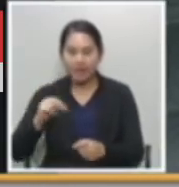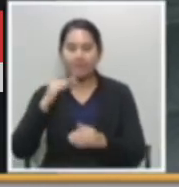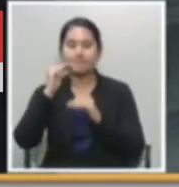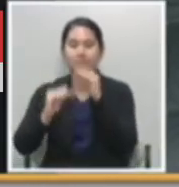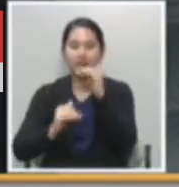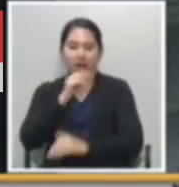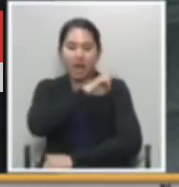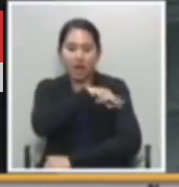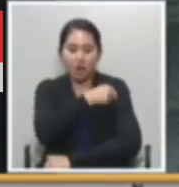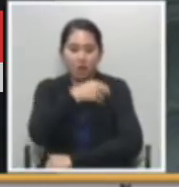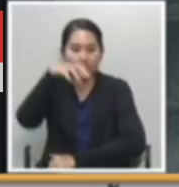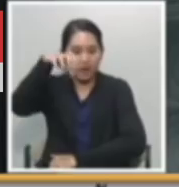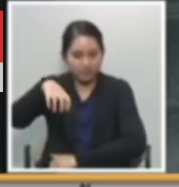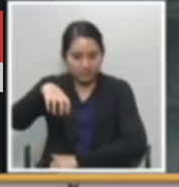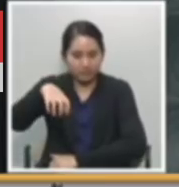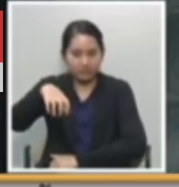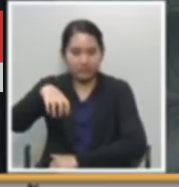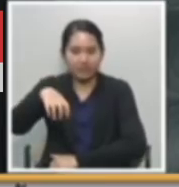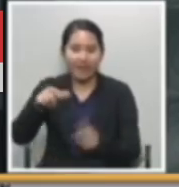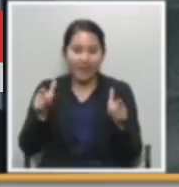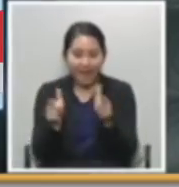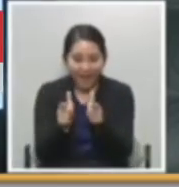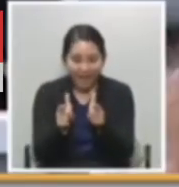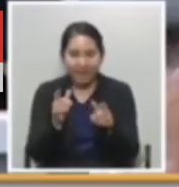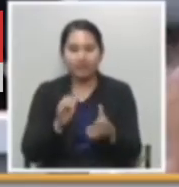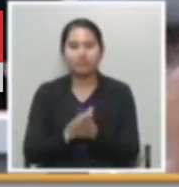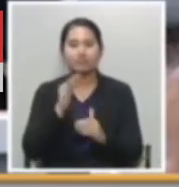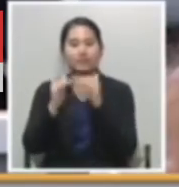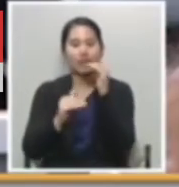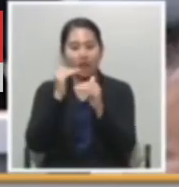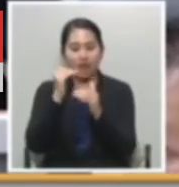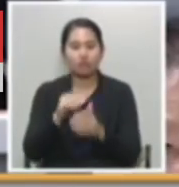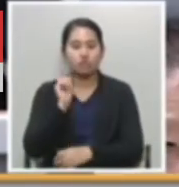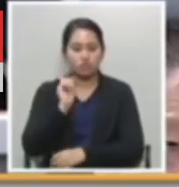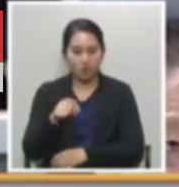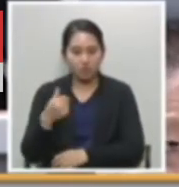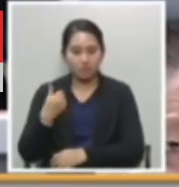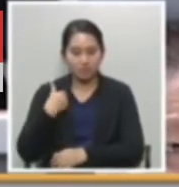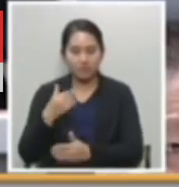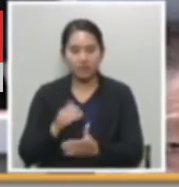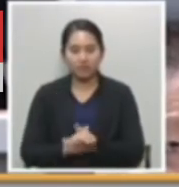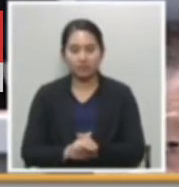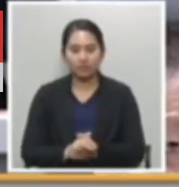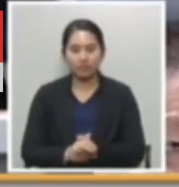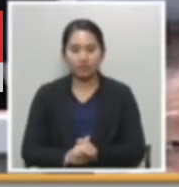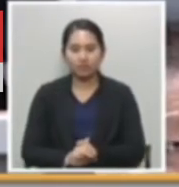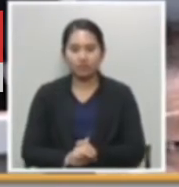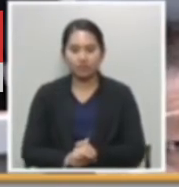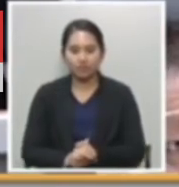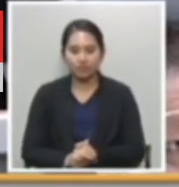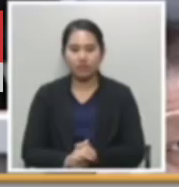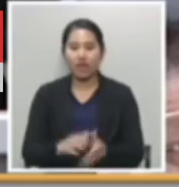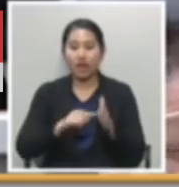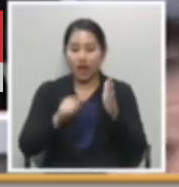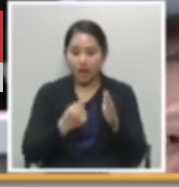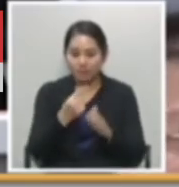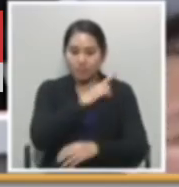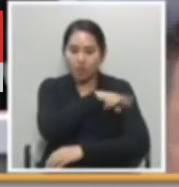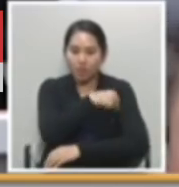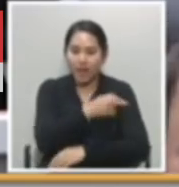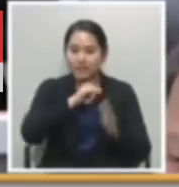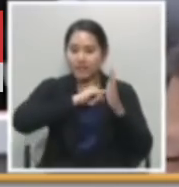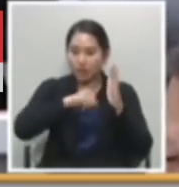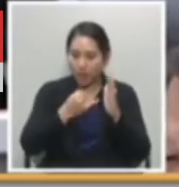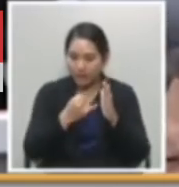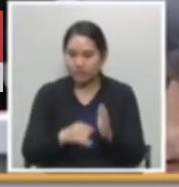ดโรงพยาบาลระดับตำบลโรงพยาบาลระดับตำบลต้องเกิดขึ้นจอมพลป.ทำให้เกิดโรงพยาบาลจังหวัดป๋าเปรมให้เกิดโรงพยาบ